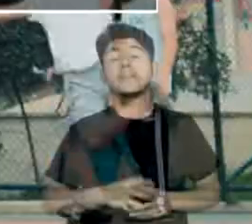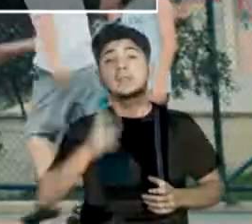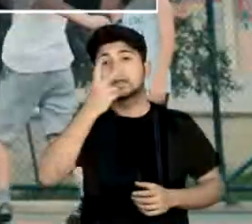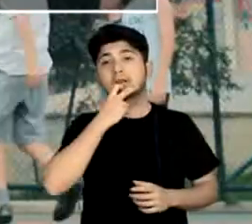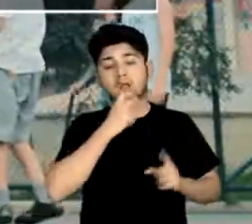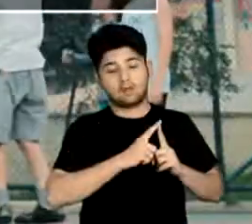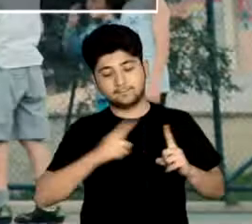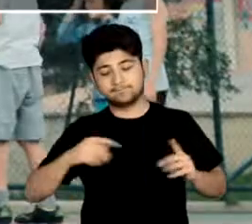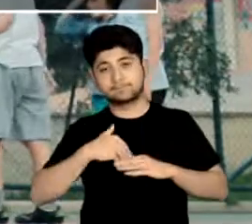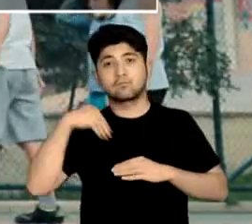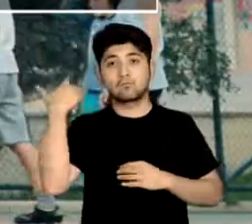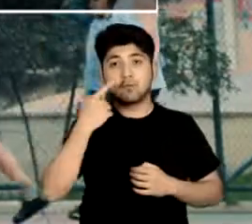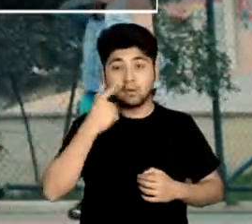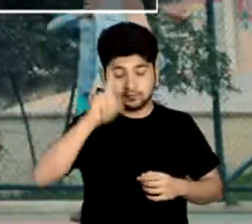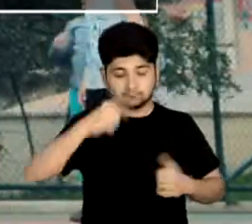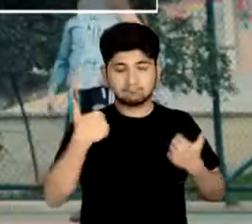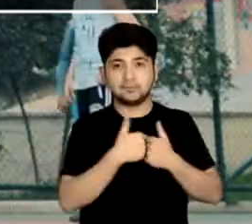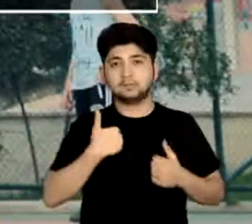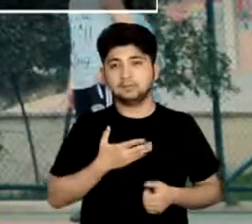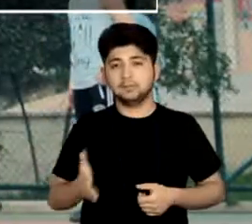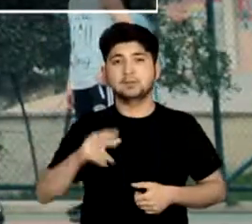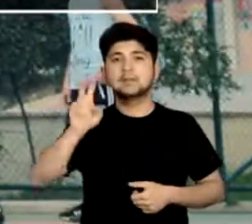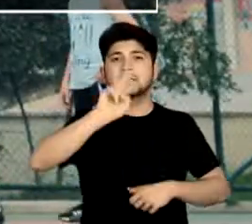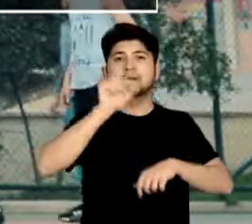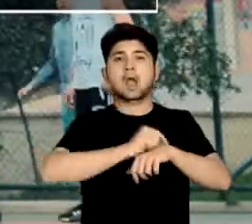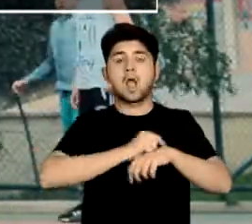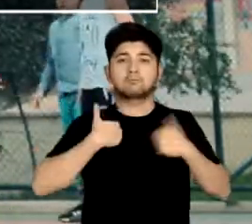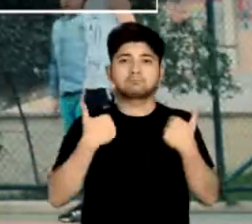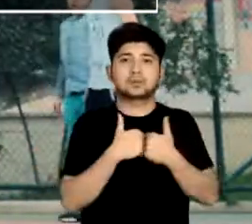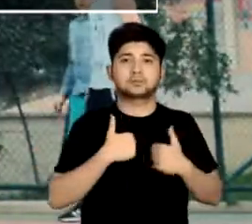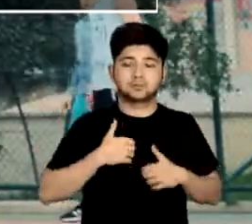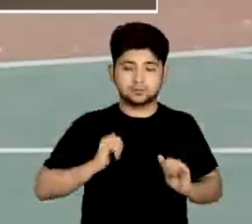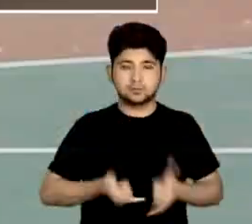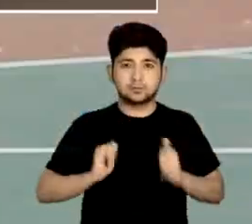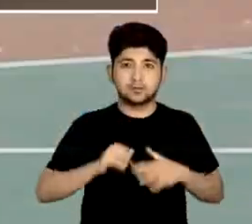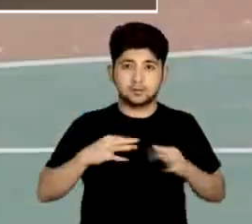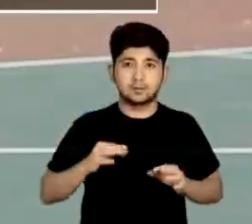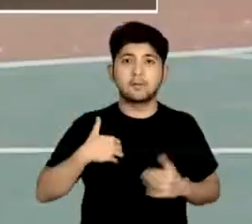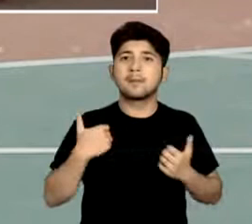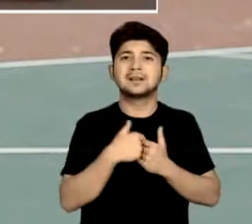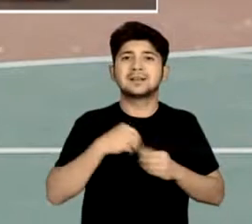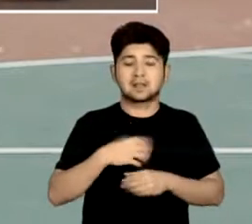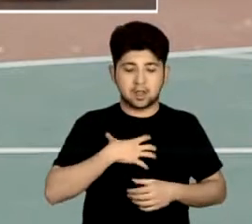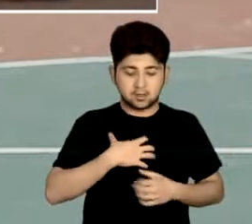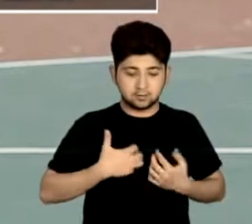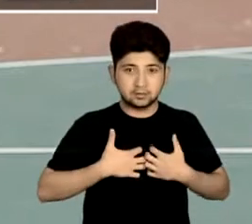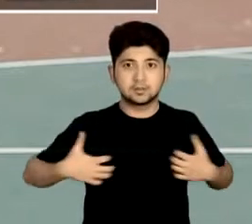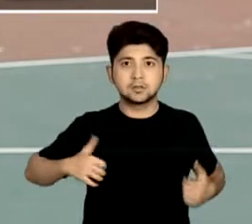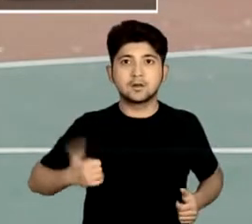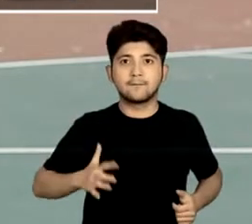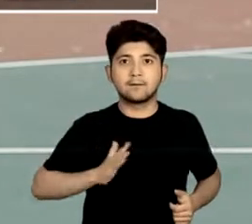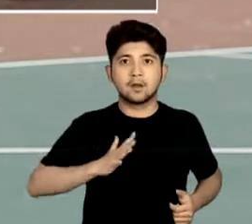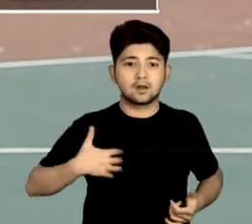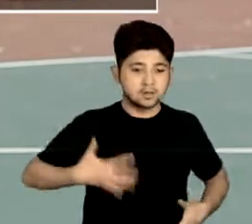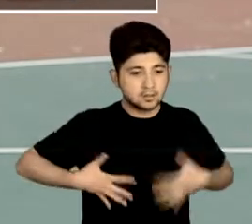Aradan 2 yıl geçti. İlk maçıma çıktım. 20 dakikaya yakın bir maç oynamıştım. O maçta kendime çok özgüvenim